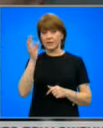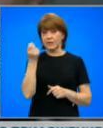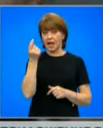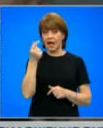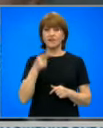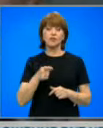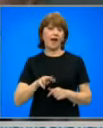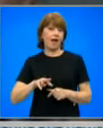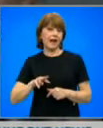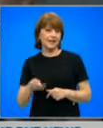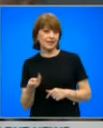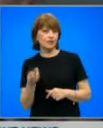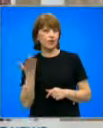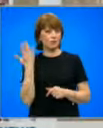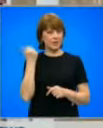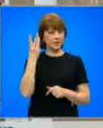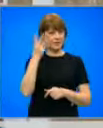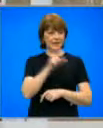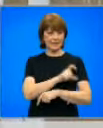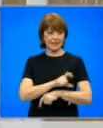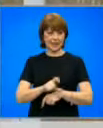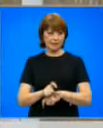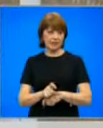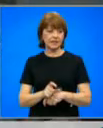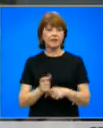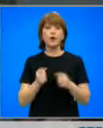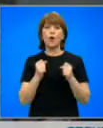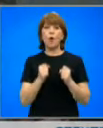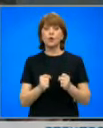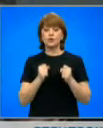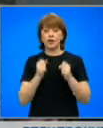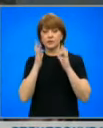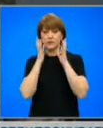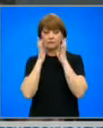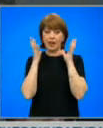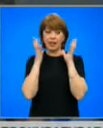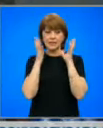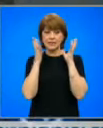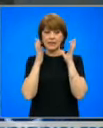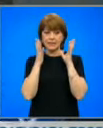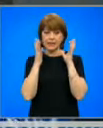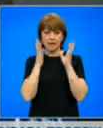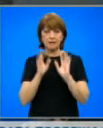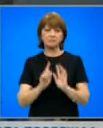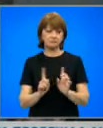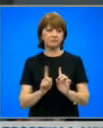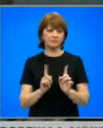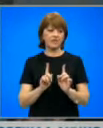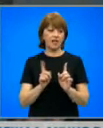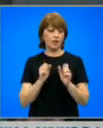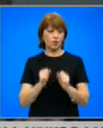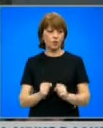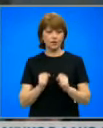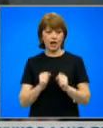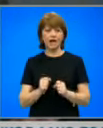от това, което беше преди 3 седмици. И не се очакват сътресения и спадането утре? Не очакваме сътресения.